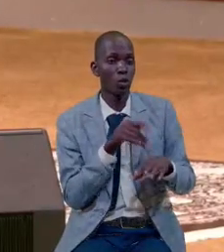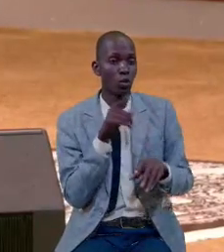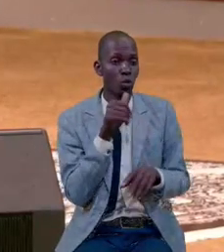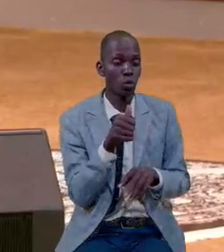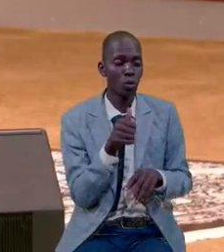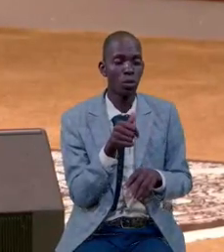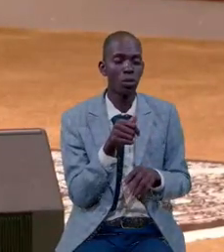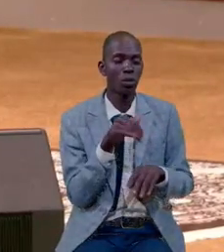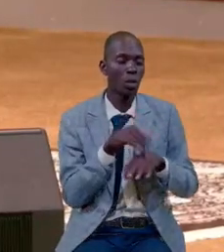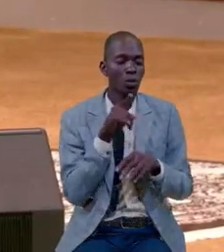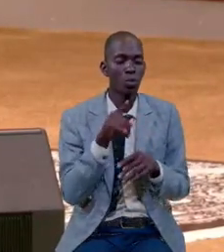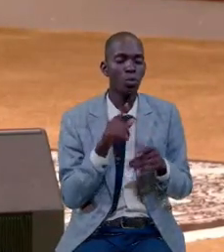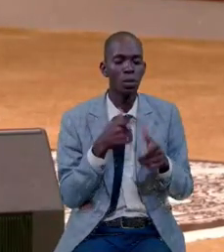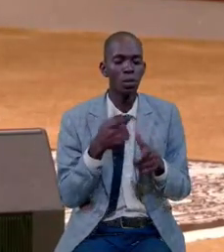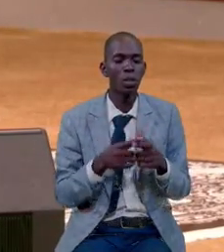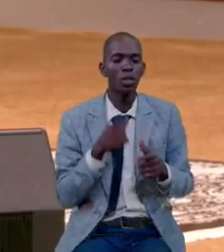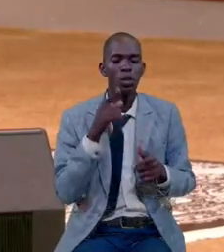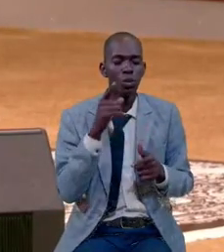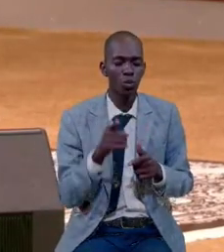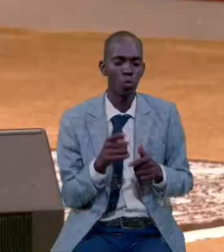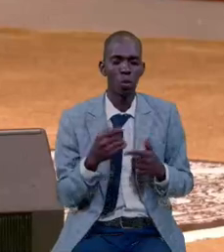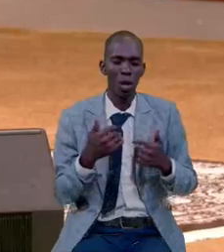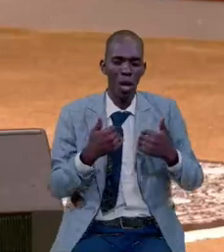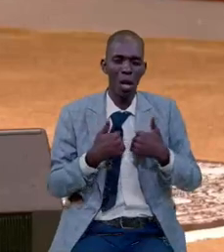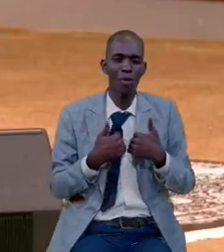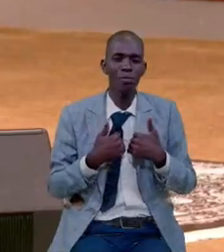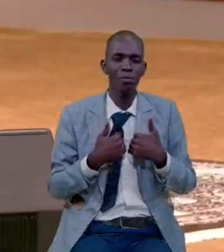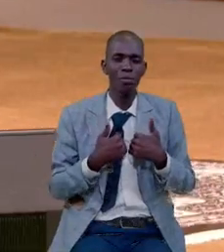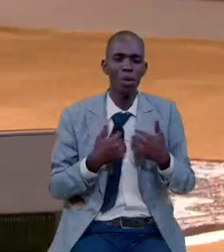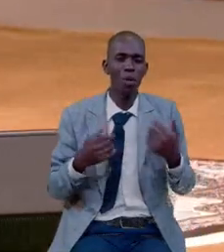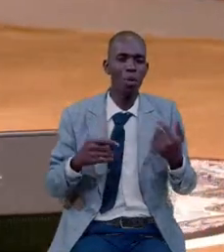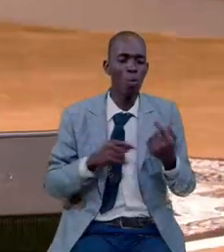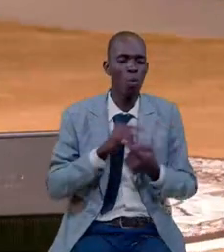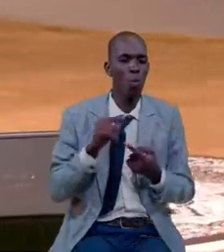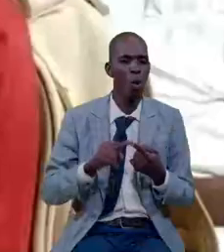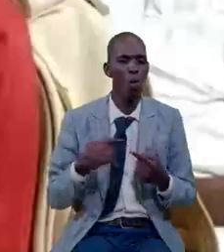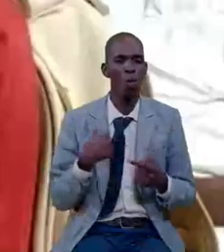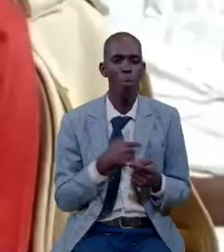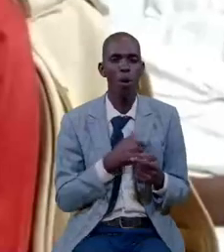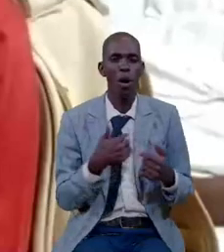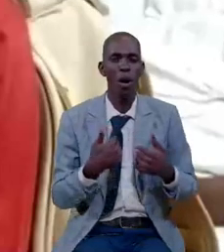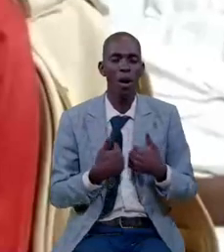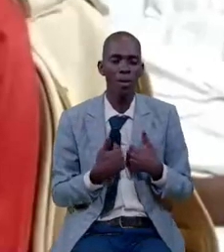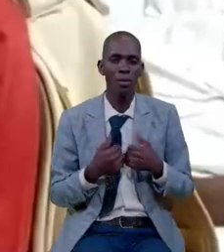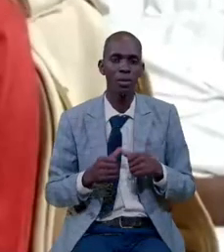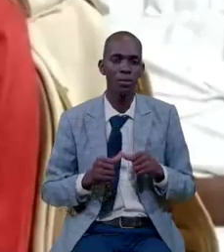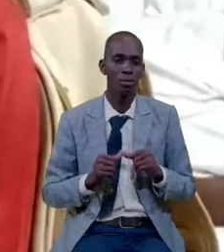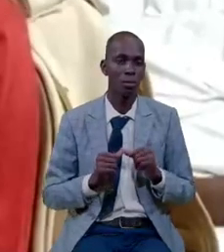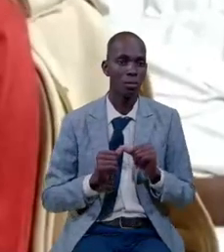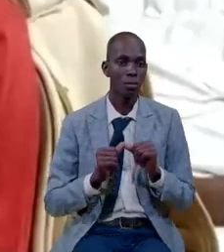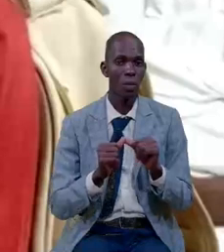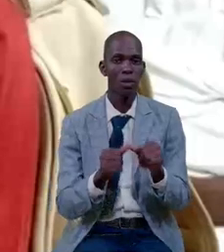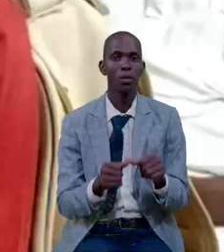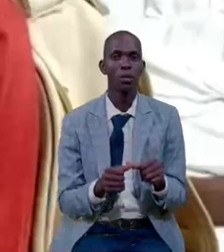alors vous n'avez pas le fruit que vous portez. Lorsqu'on a la foi fait inébranlable, lorsqu'on